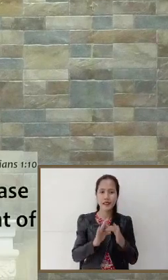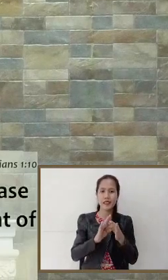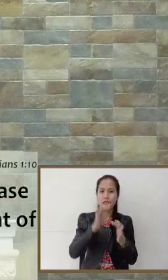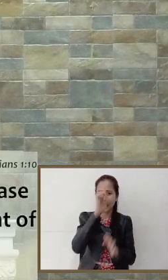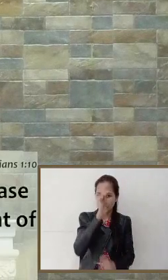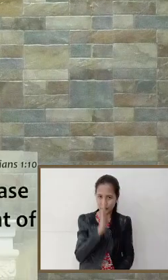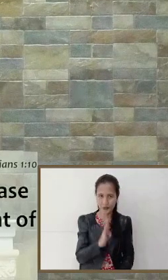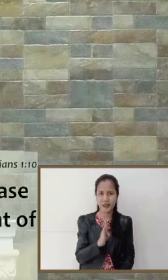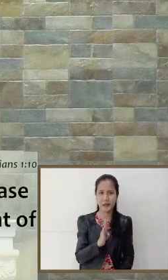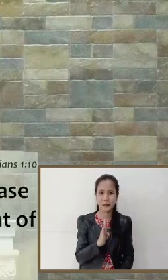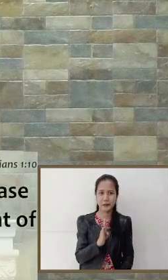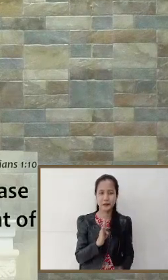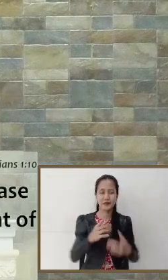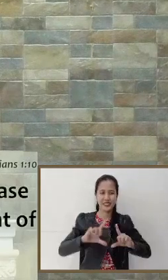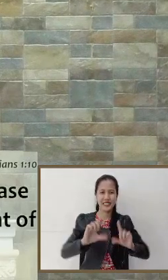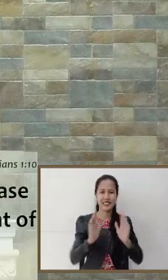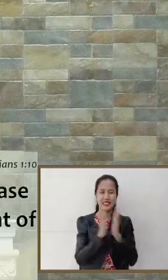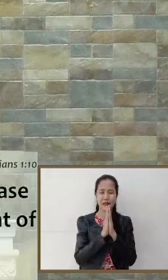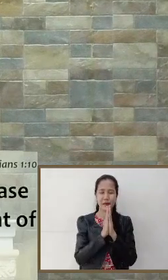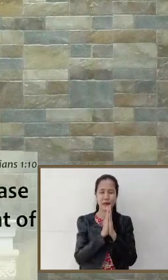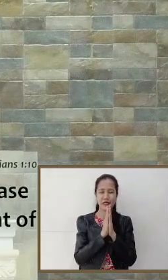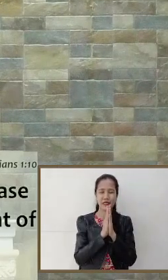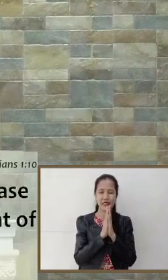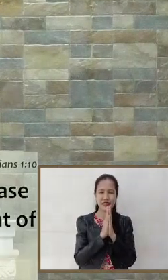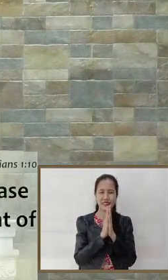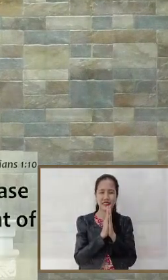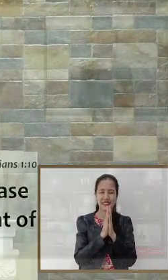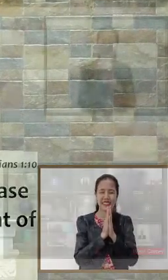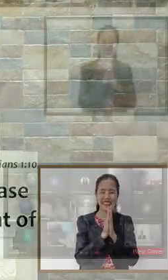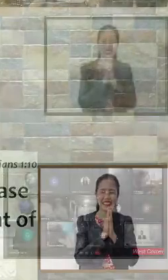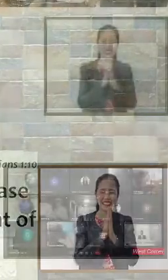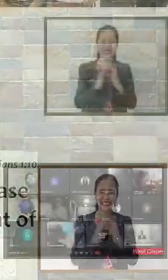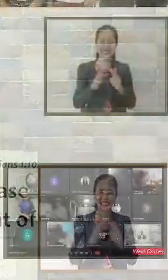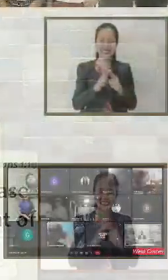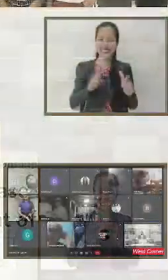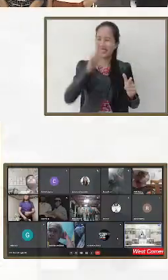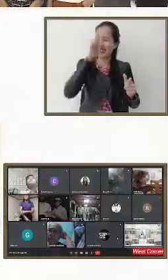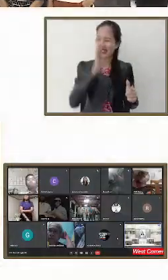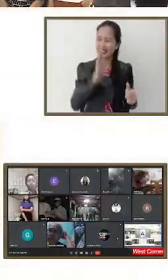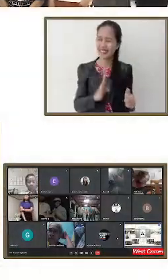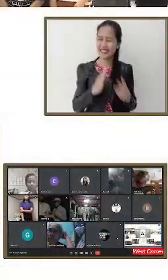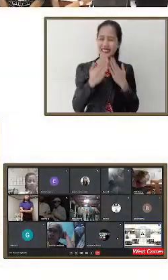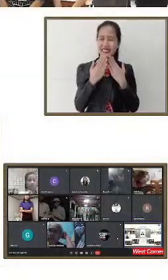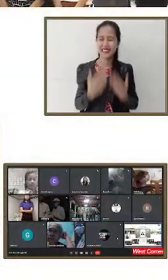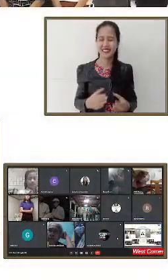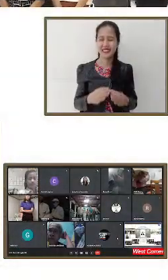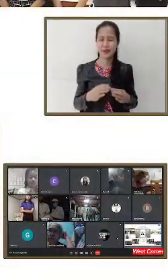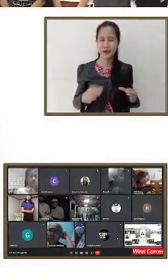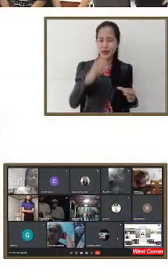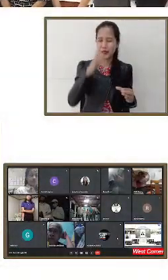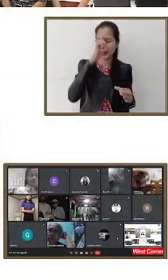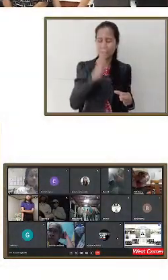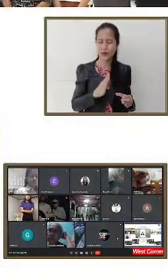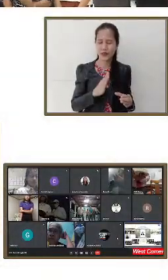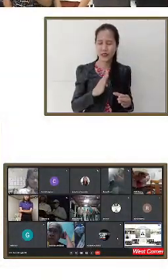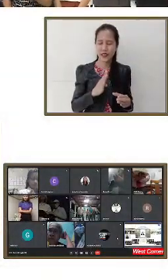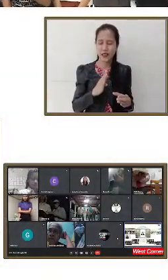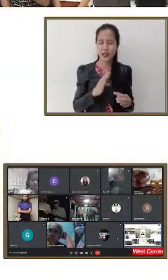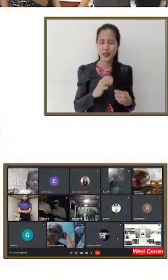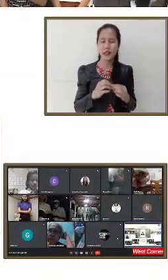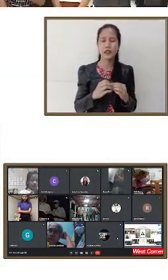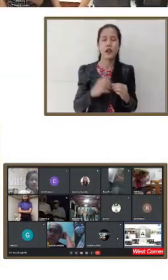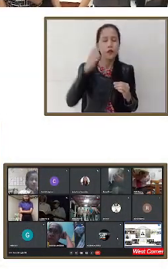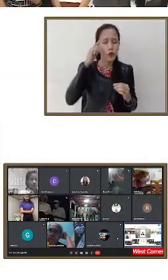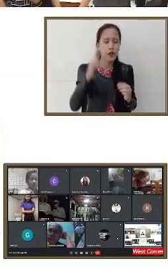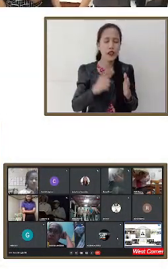servant of God. Tayo po'y sandaling manalangin. Let's pray. Dakilang Diyos, makapangyarihan po sa lahat. Maraming salamat po sa